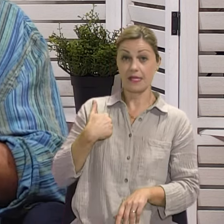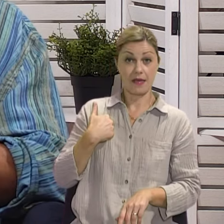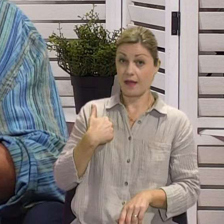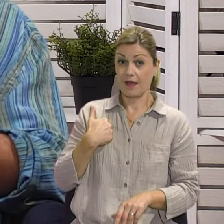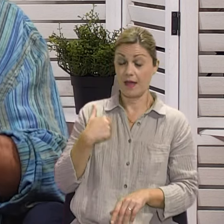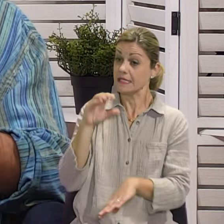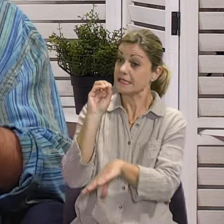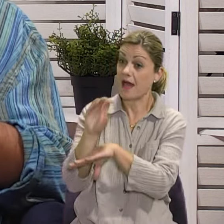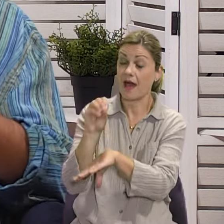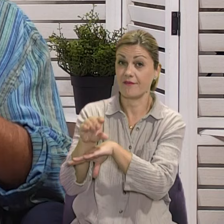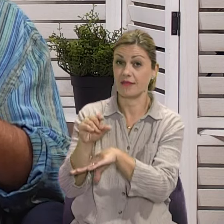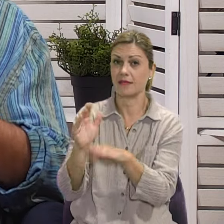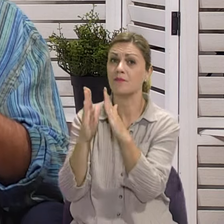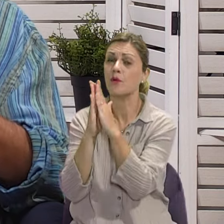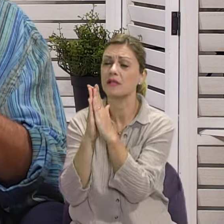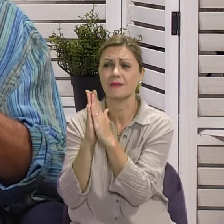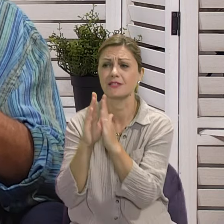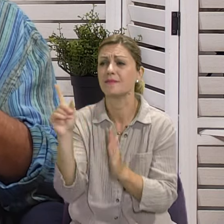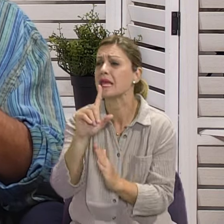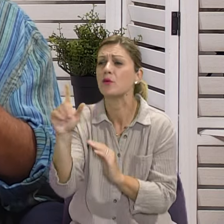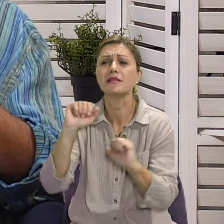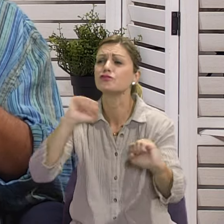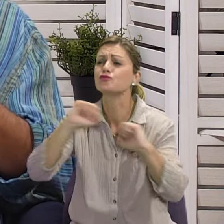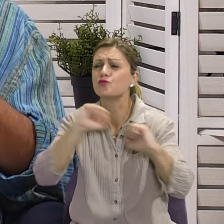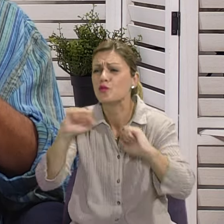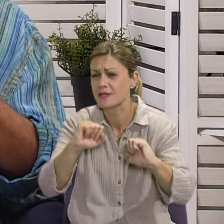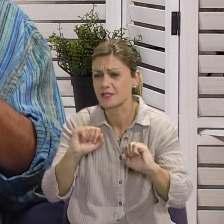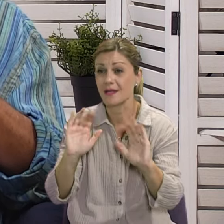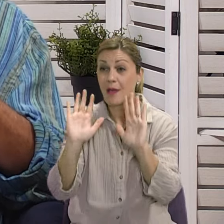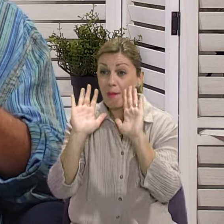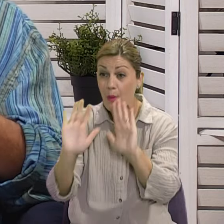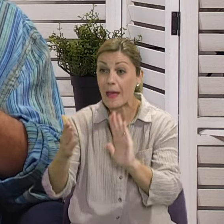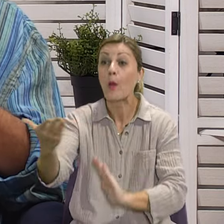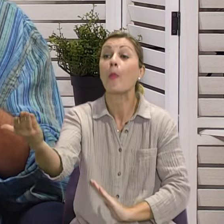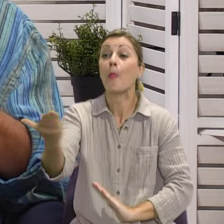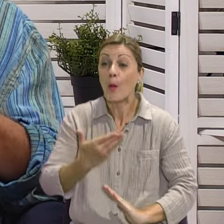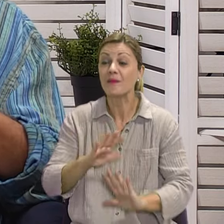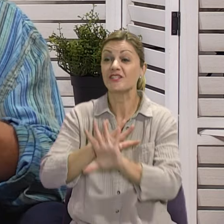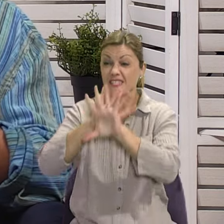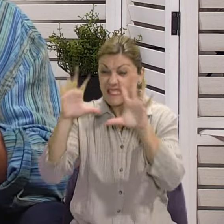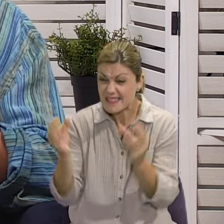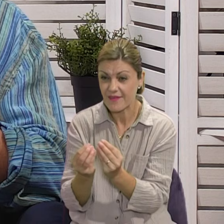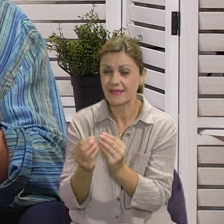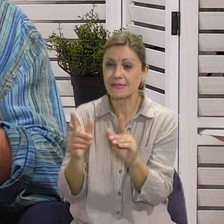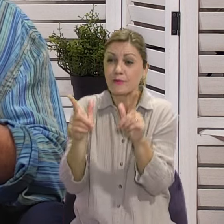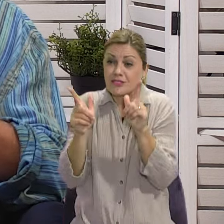budi strpljiv, počekaj još malo, pa ćeš vidit. Pa. Doće to. Stani